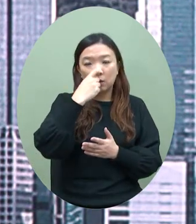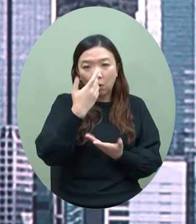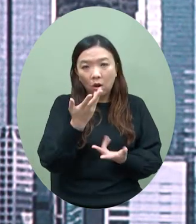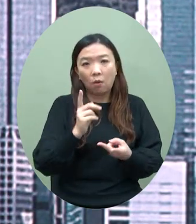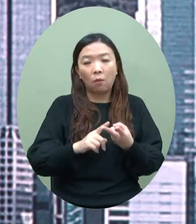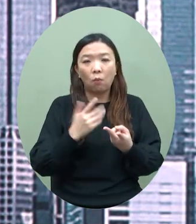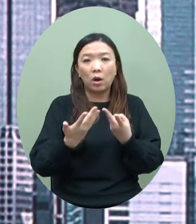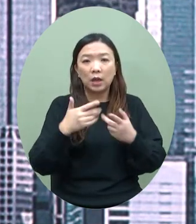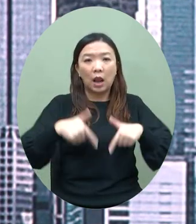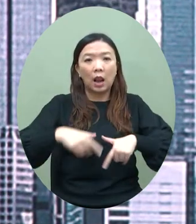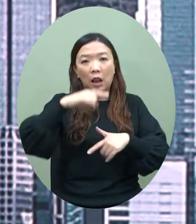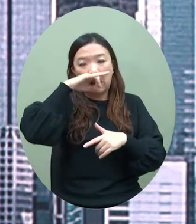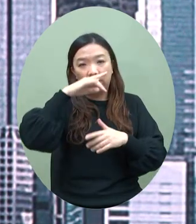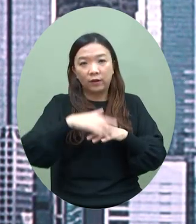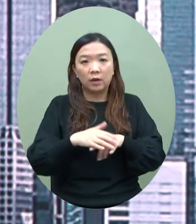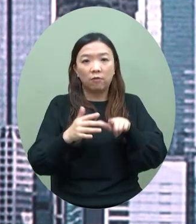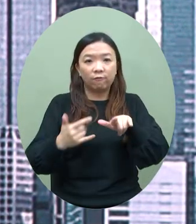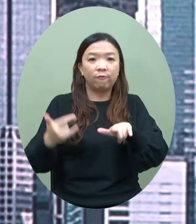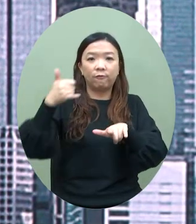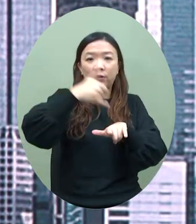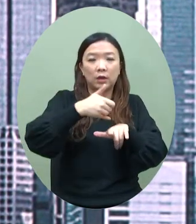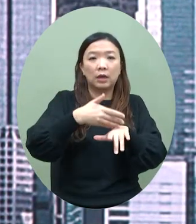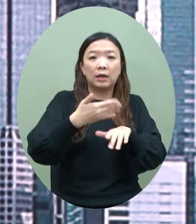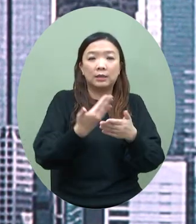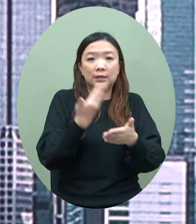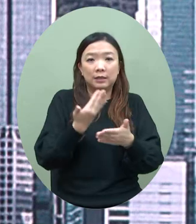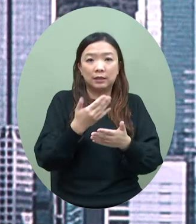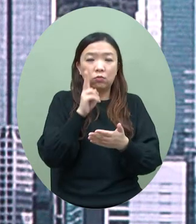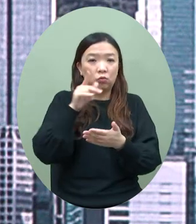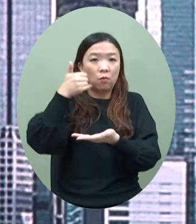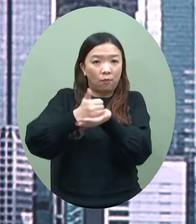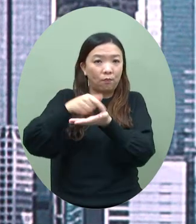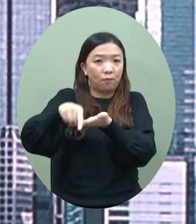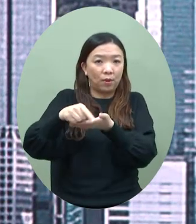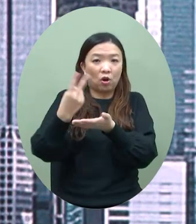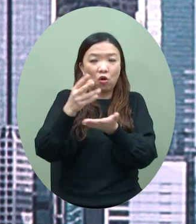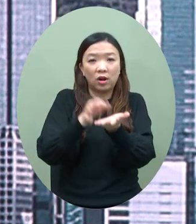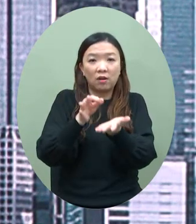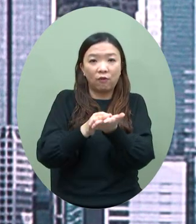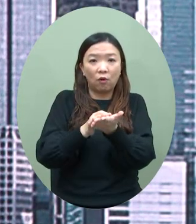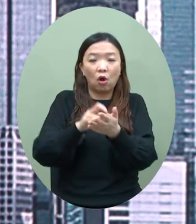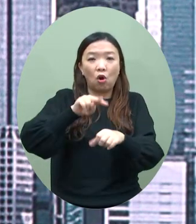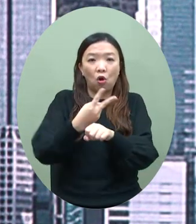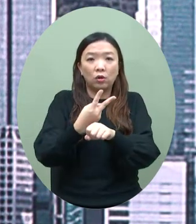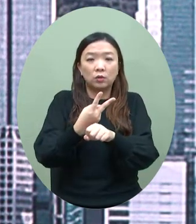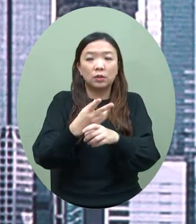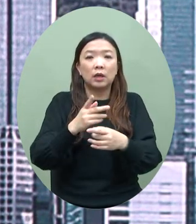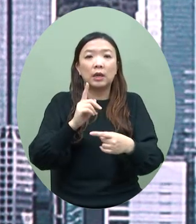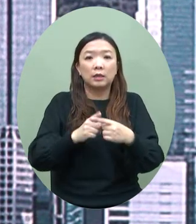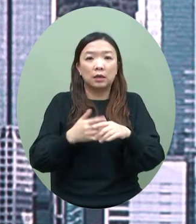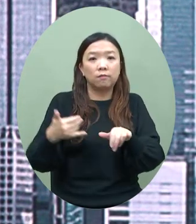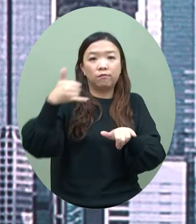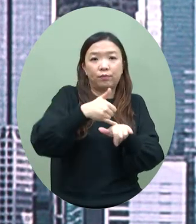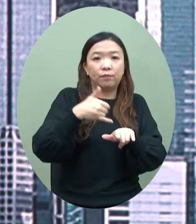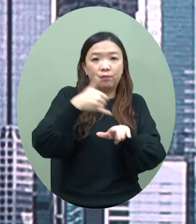喺即係上機前21日曾經喺當地停留超過2小時。咁咧就不能夠去上機呢一個嘅安排咧，都